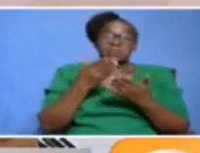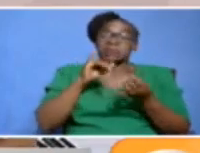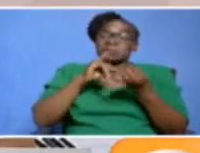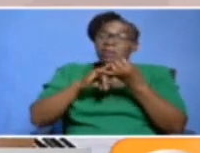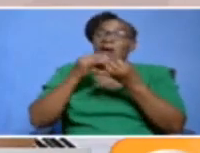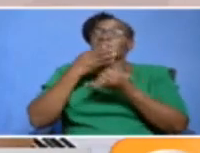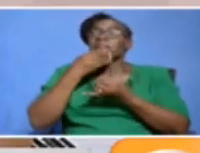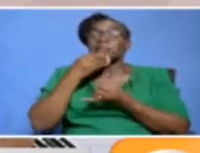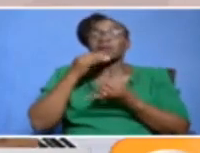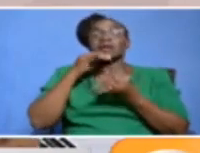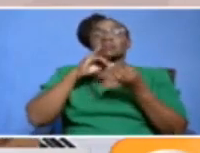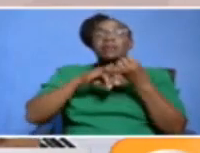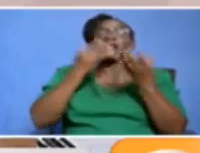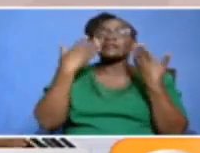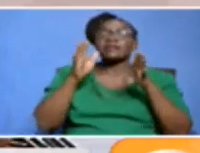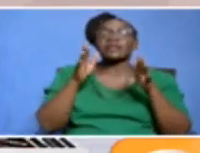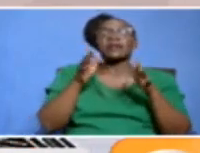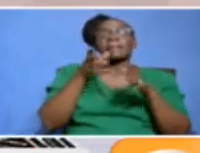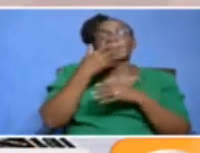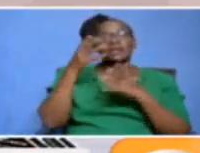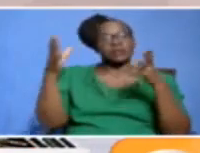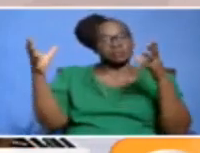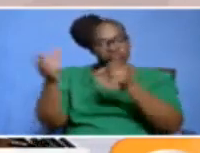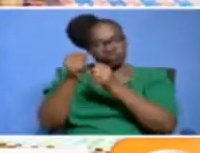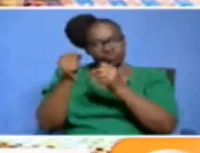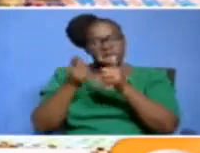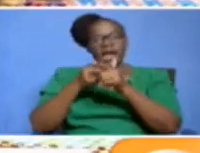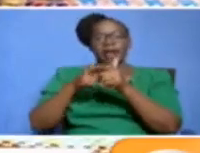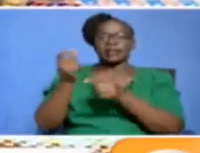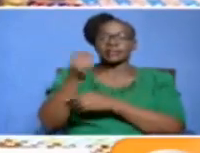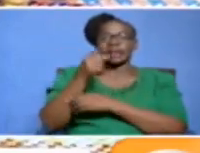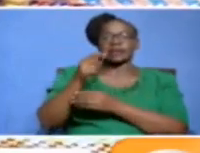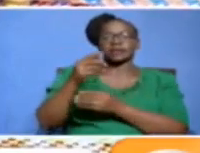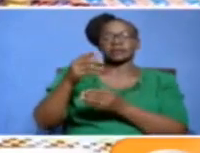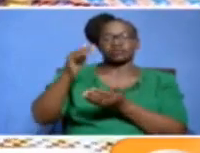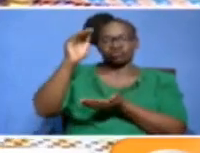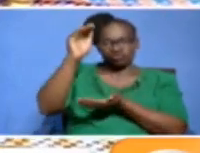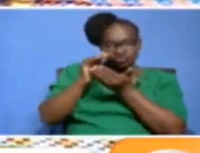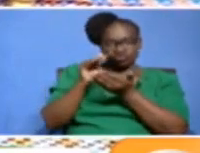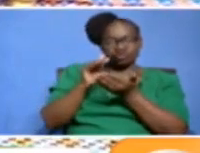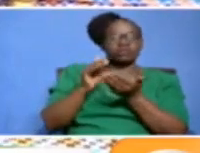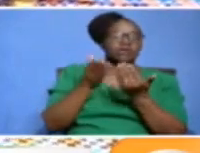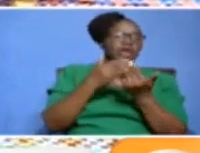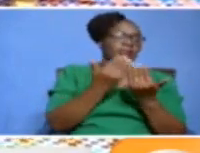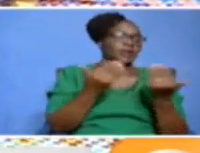Wafungwe mwanzo, alafu tena mshahara zao zikatwe watoto wale waleo. Naam, kwa kweli jua Rashid